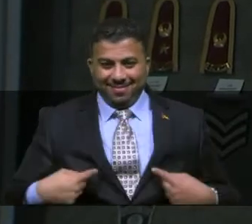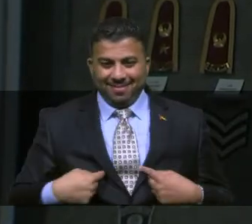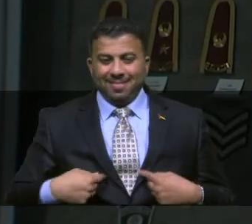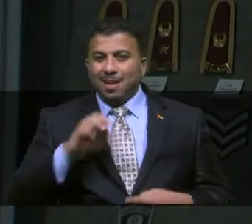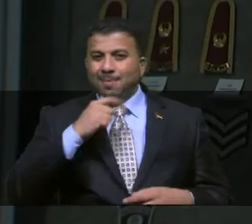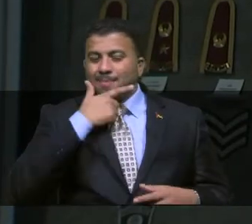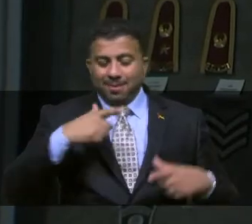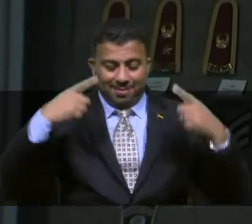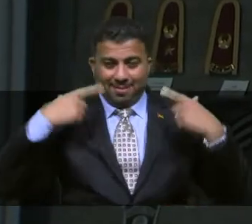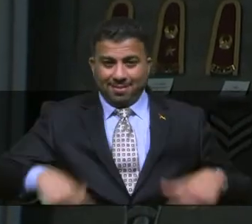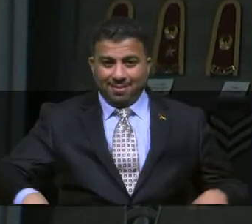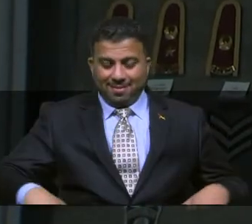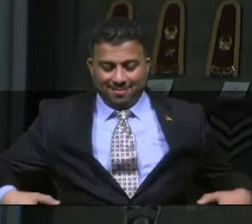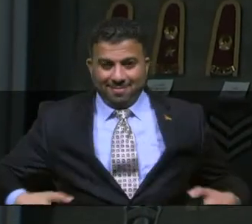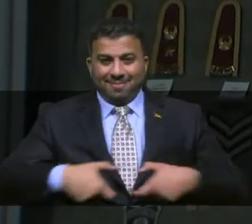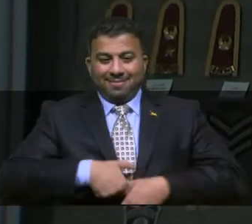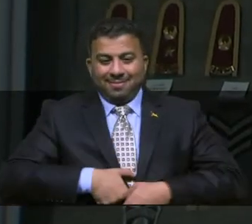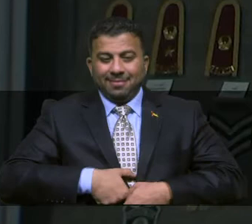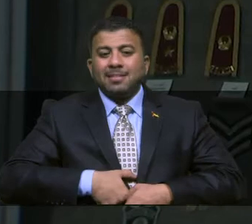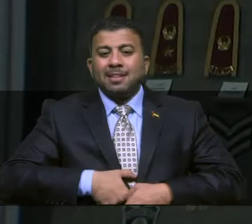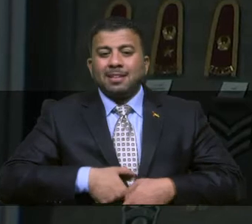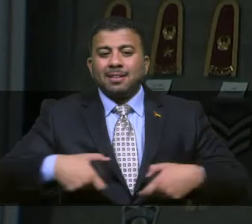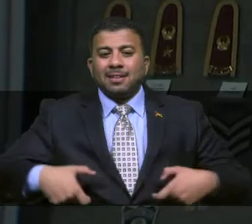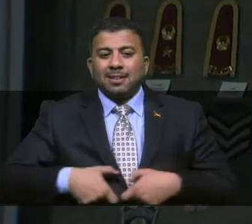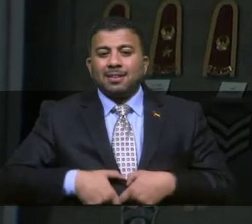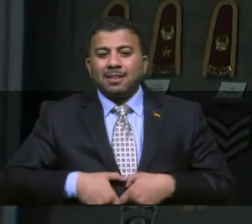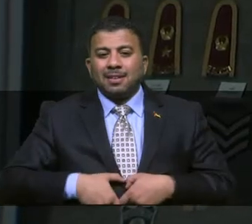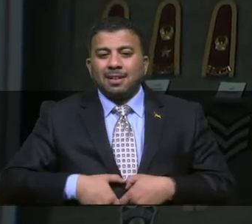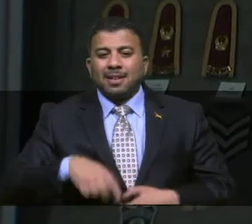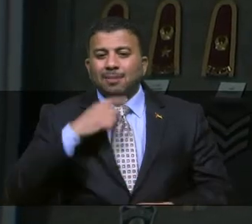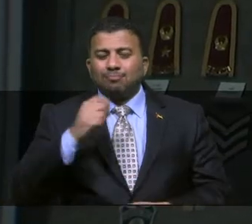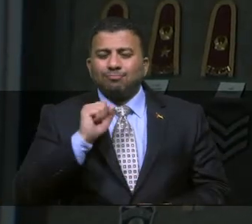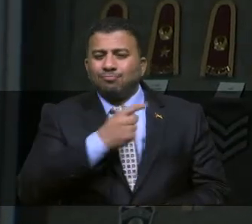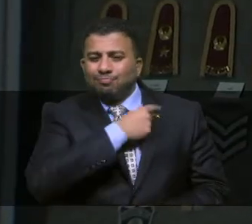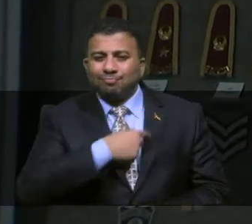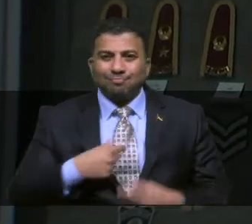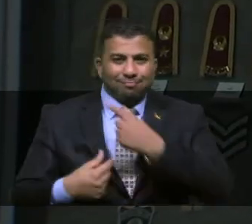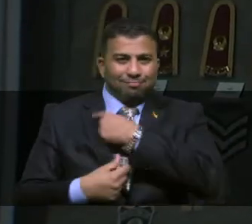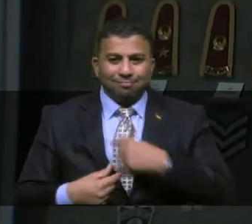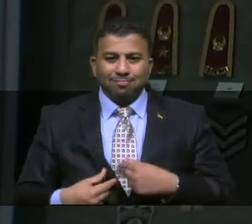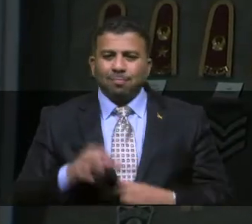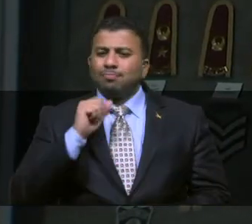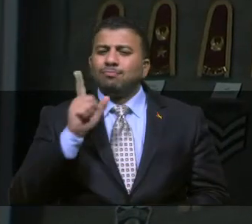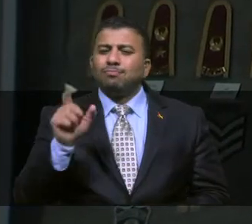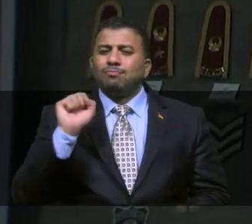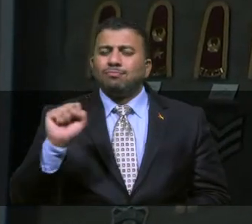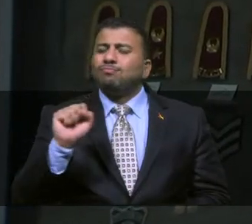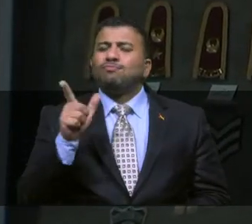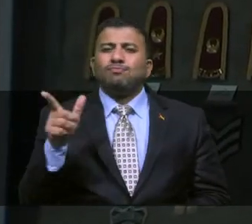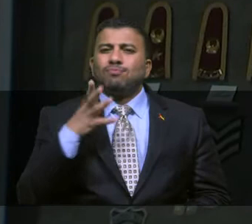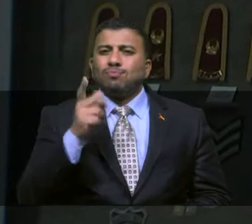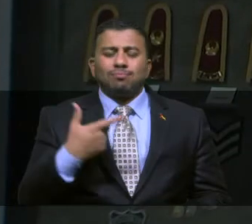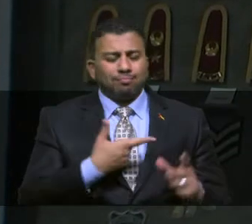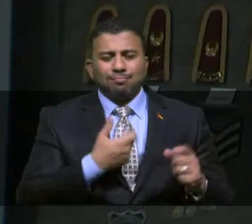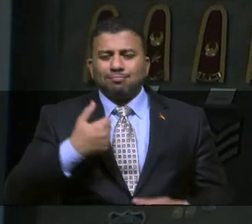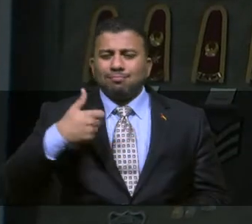الكندورة، وأيضا اللي هو المحزم، واللي هي السفرة، اللي وأيضا بالنسبة لي وكان طبعا يستخدمون اللي هو السلاح